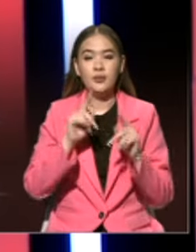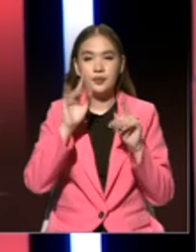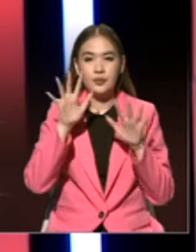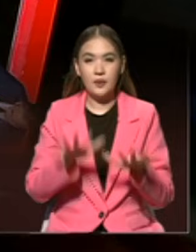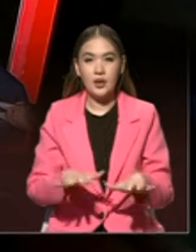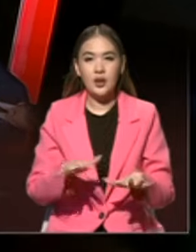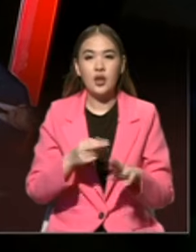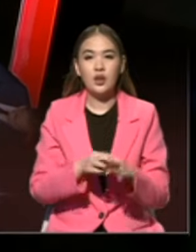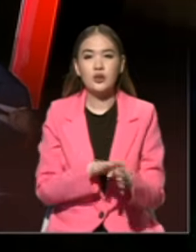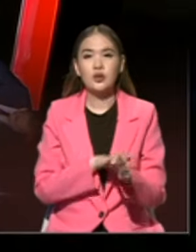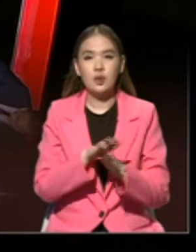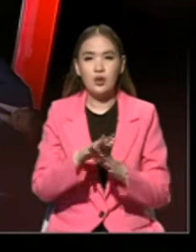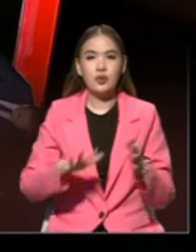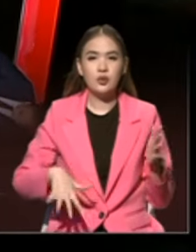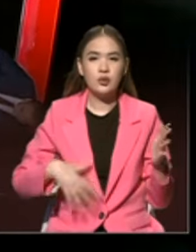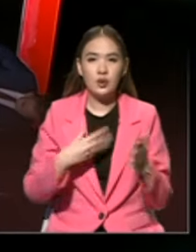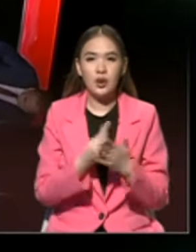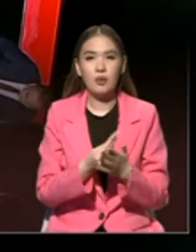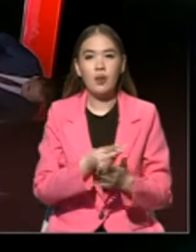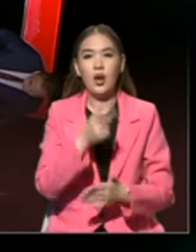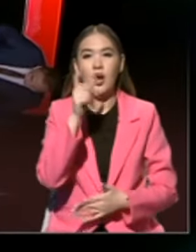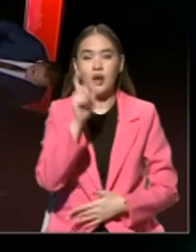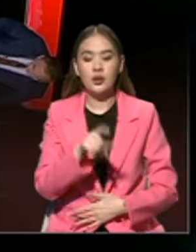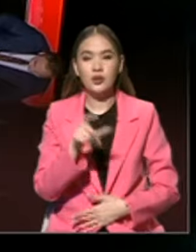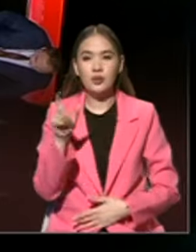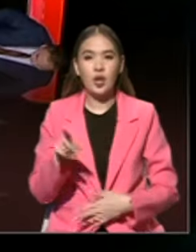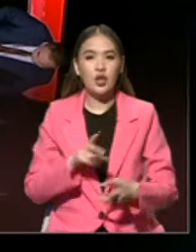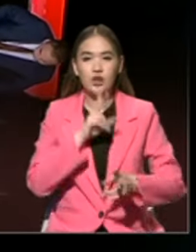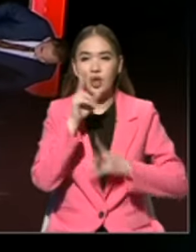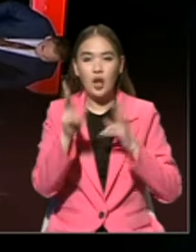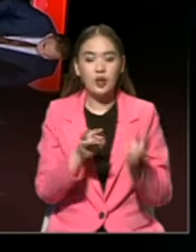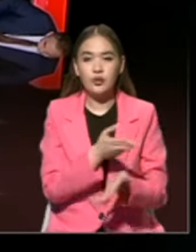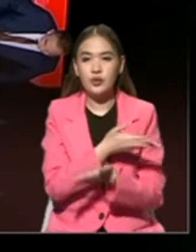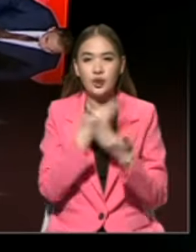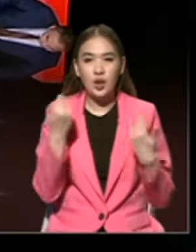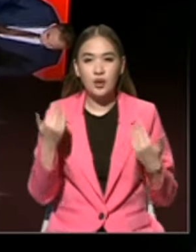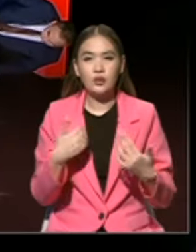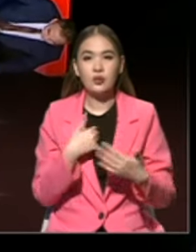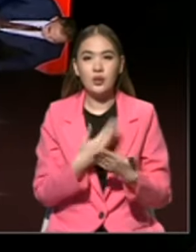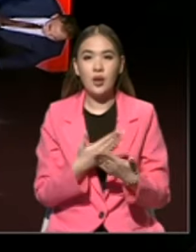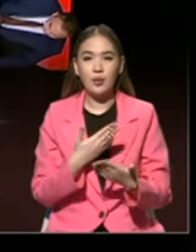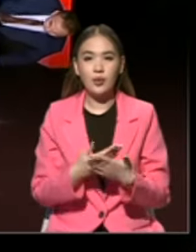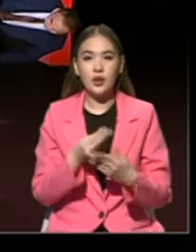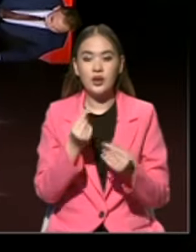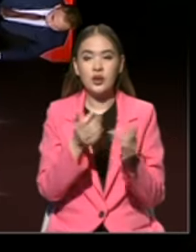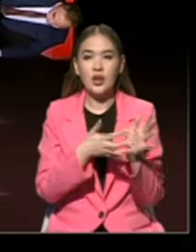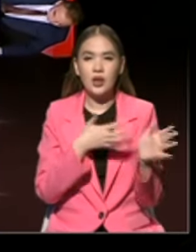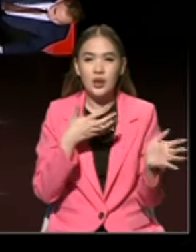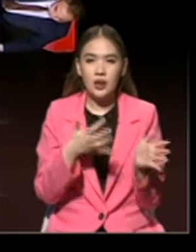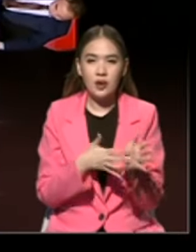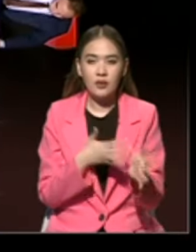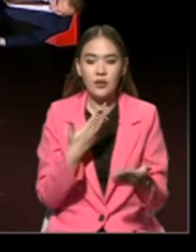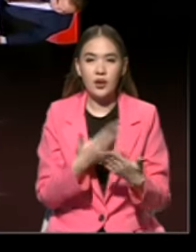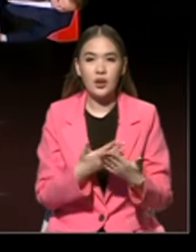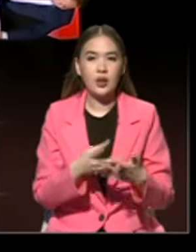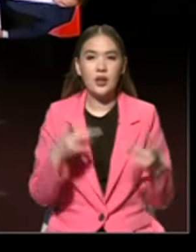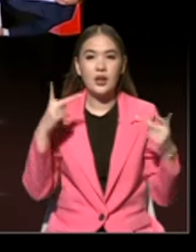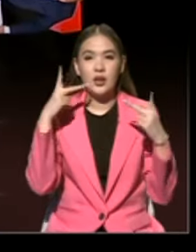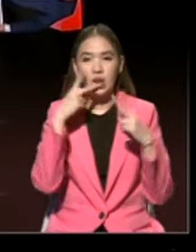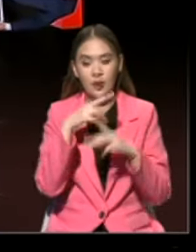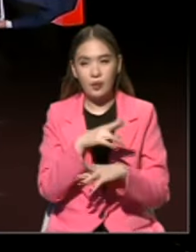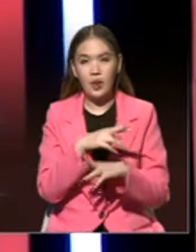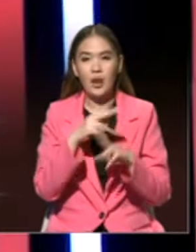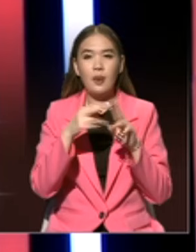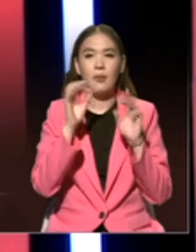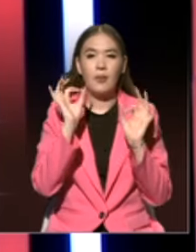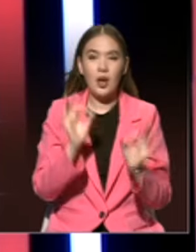толығымен төленіп, ешбір азамат дау шығарып жатқан жоқ, менің малымның жаңағы ақшасы жетпей қалды, дұрыс болмады, бұрыс болды